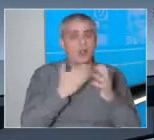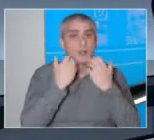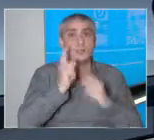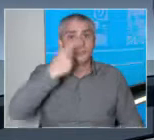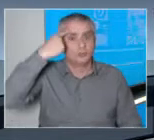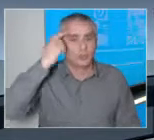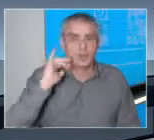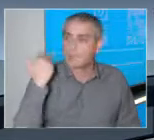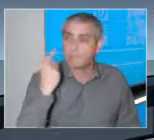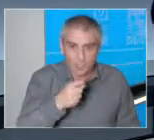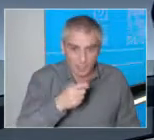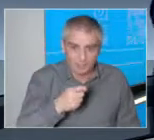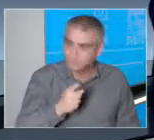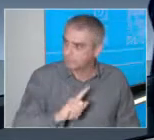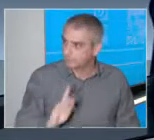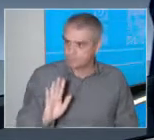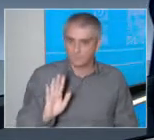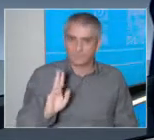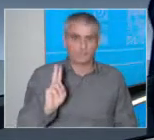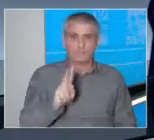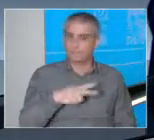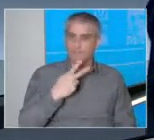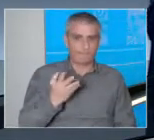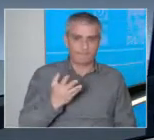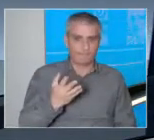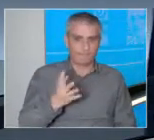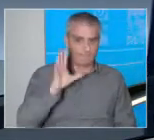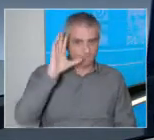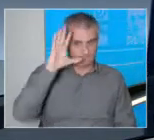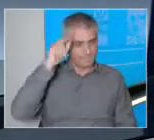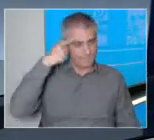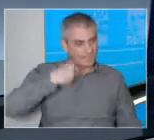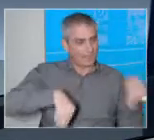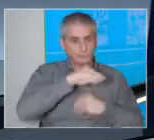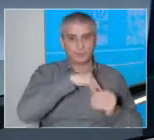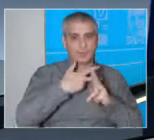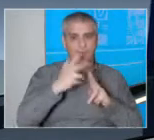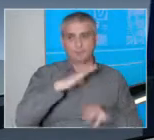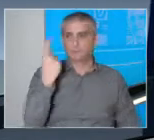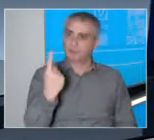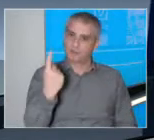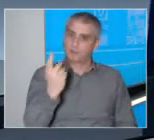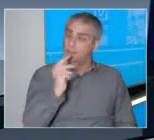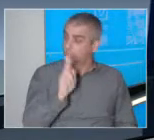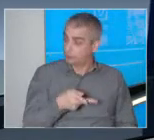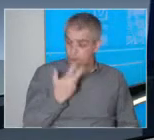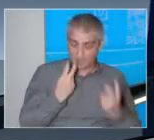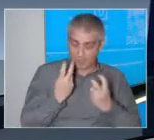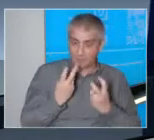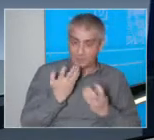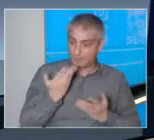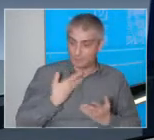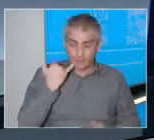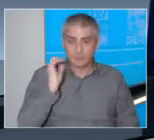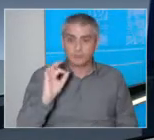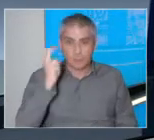מי שיודע מה היה, מי שיודע מה הוא קיבל, לא היה שם, זה שטויות. בקרן של הקונספירציה, רק בצד אחד. אם יש כאן מידע שיצא מהטלפון